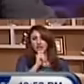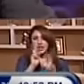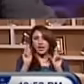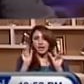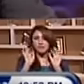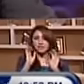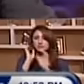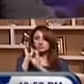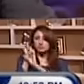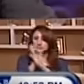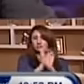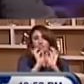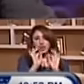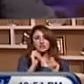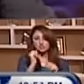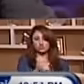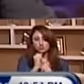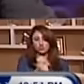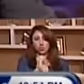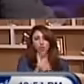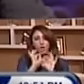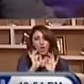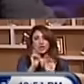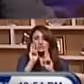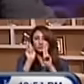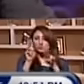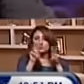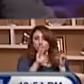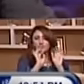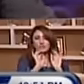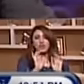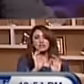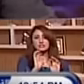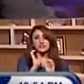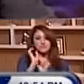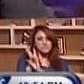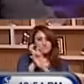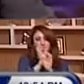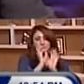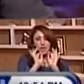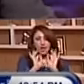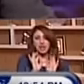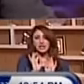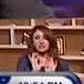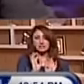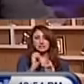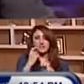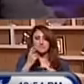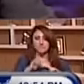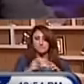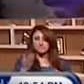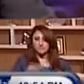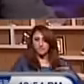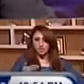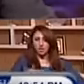الاعلام مش مسلط ضوء على الشغل اللي في الارض؟ ليه الاعلام مش مسلط ضوء على حملات كل اداره